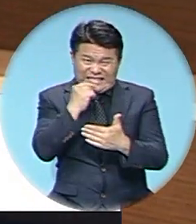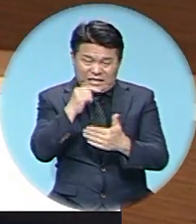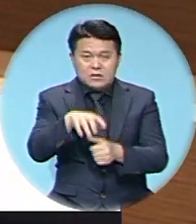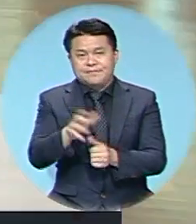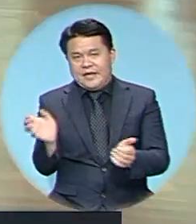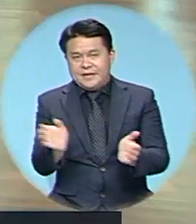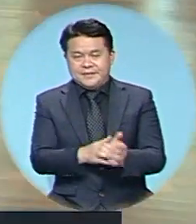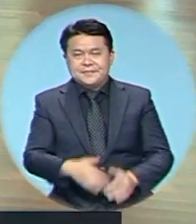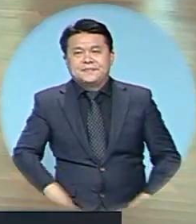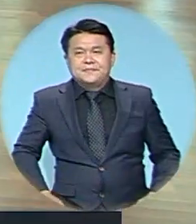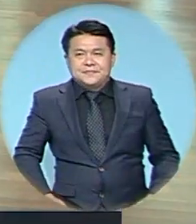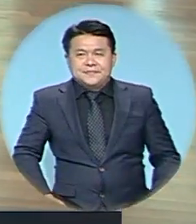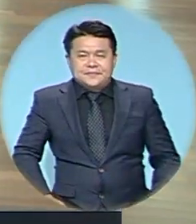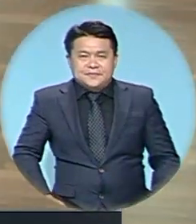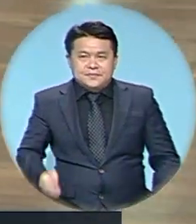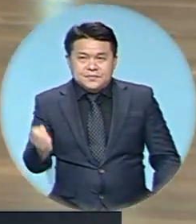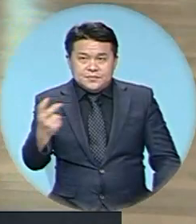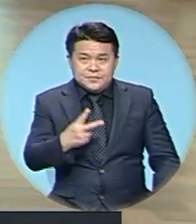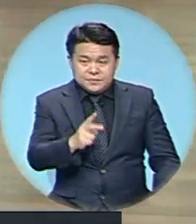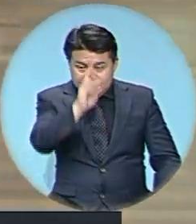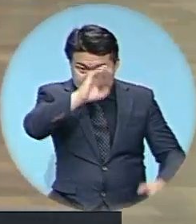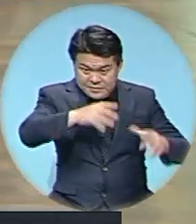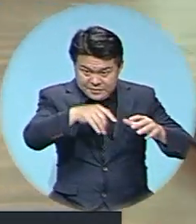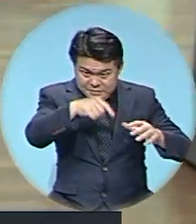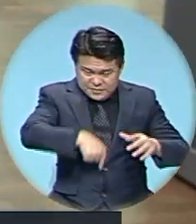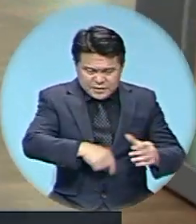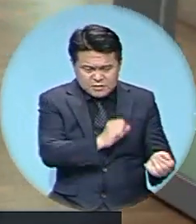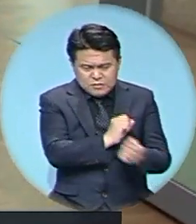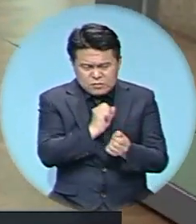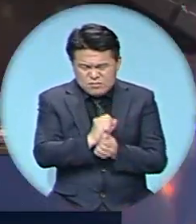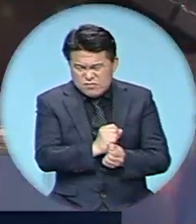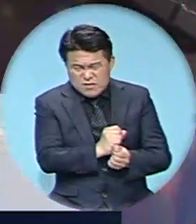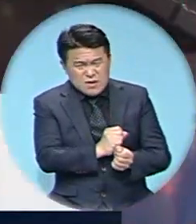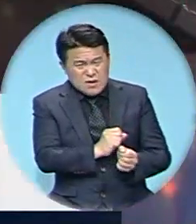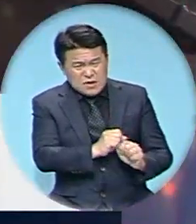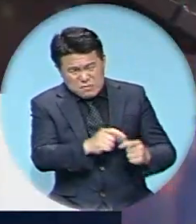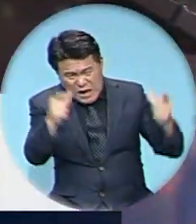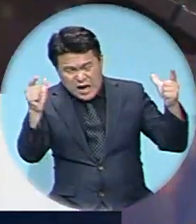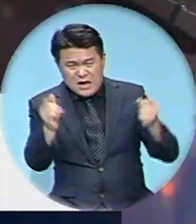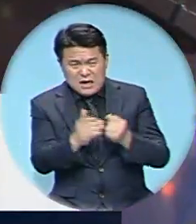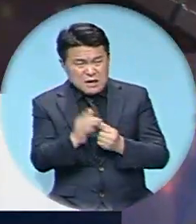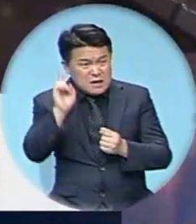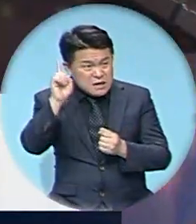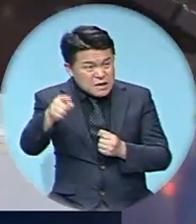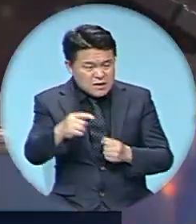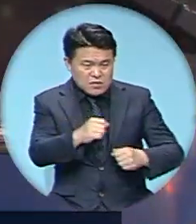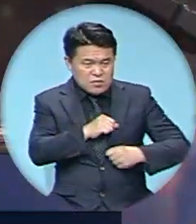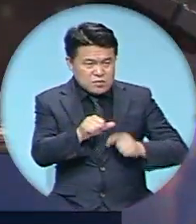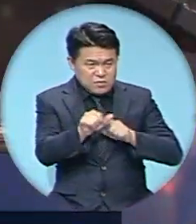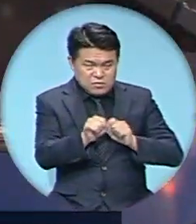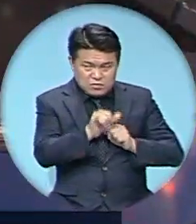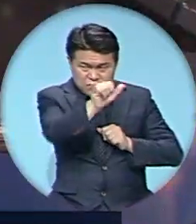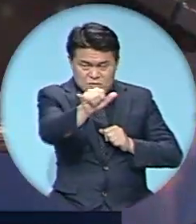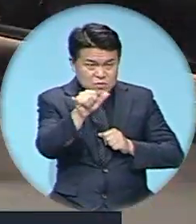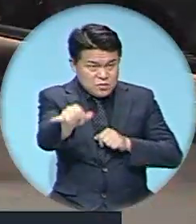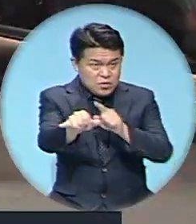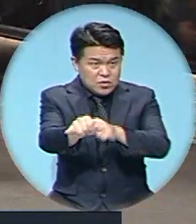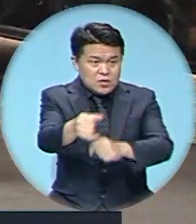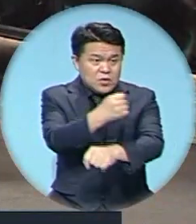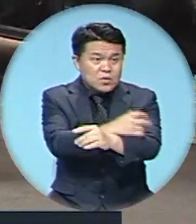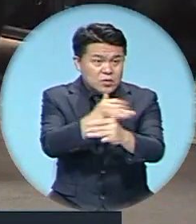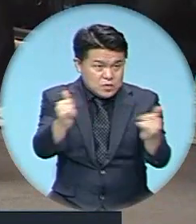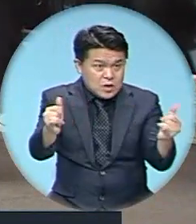했습니다. 또 최근 이라크에서 코로나19가 급격히 확산됨에 따라 내일 군용기 두 대를 보내 현지에서 일하는 우리